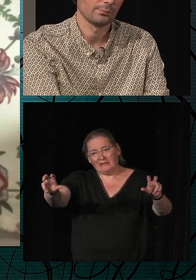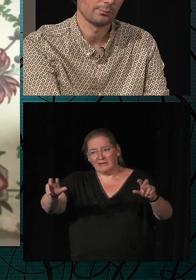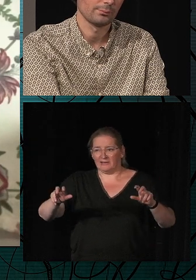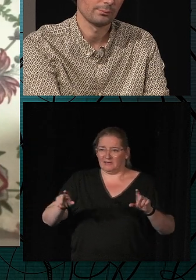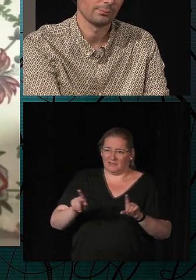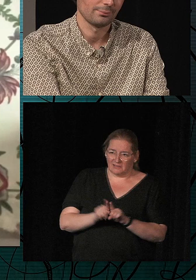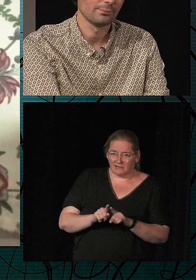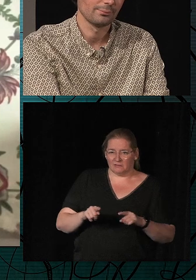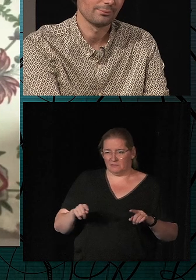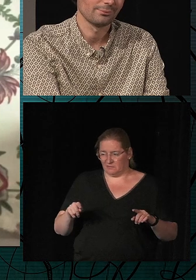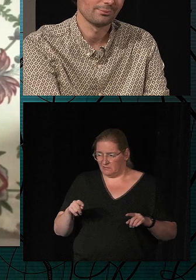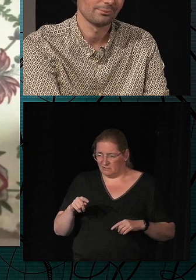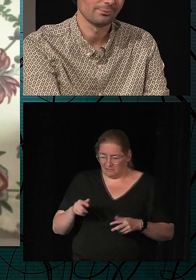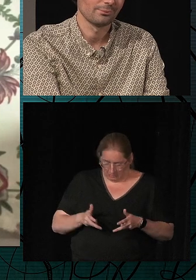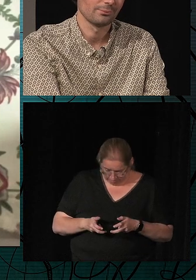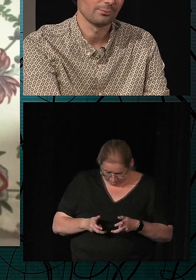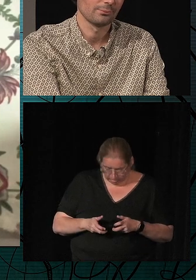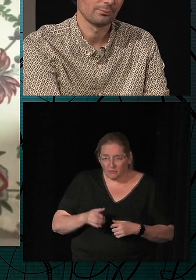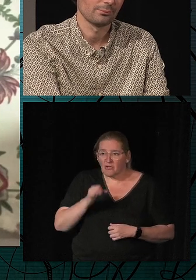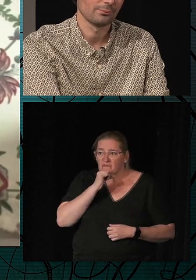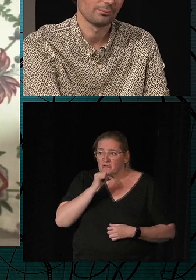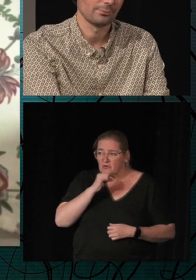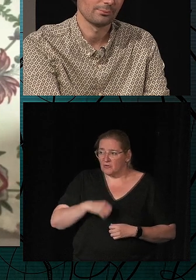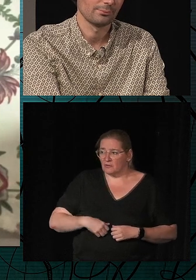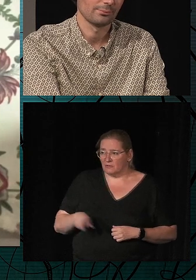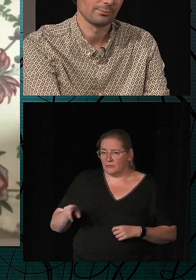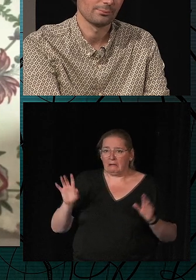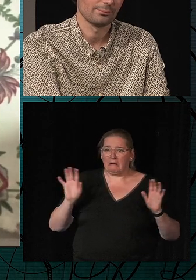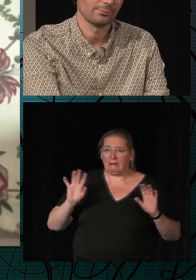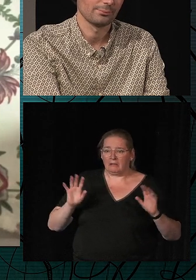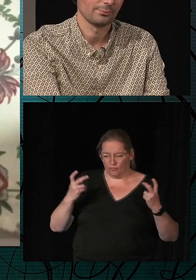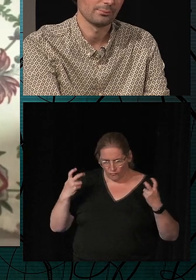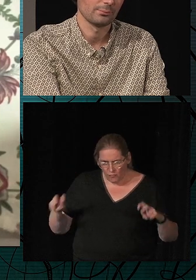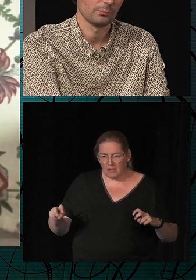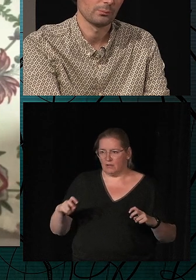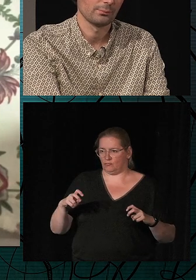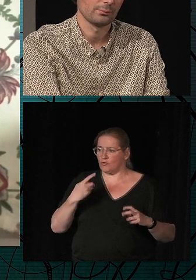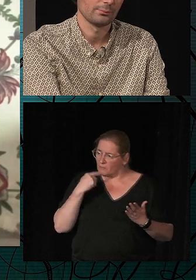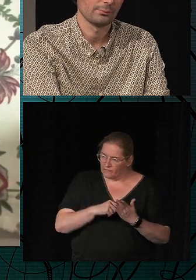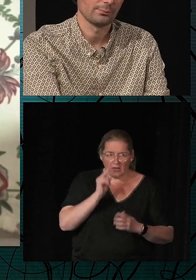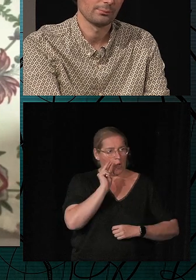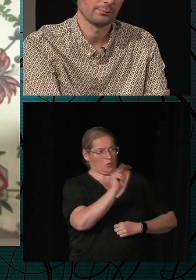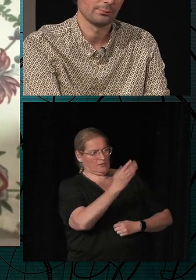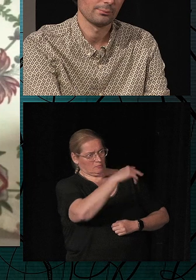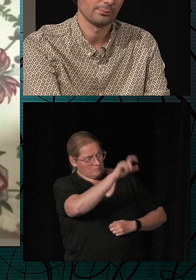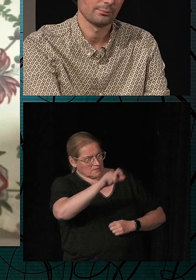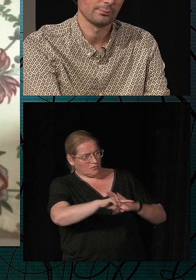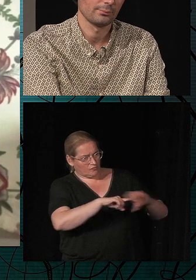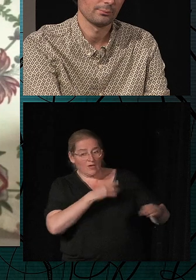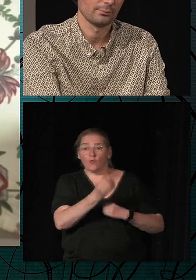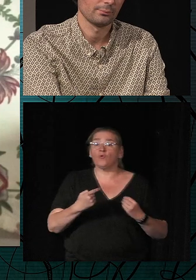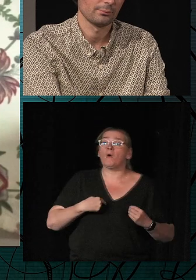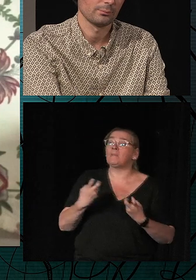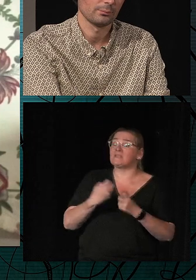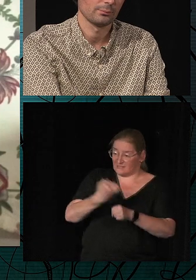de vieux setup machin et moi en fait j'ai pas le temps de jouer à tous les jeux auquel je quel je travaille sur lequel je travaille en